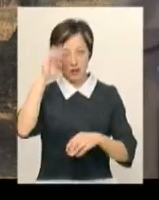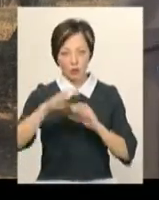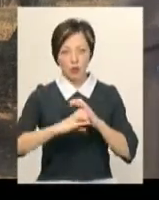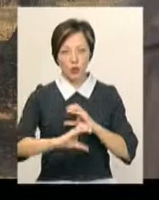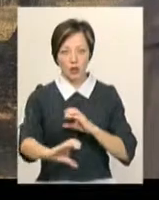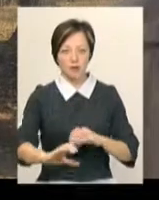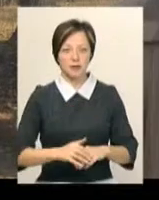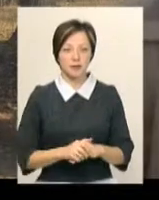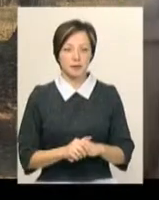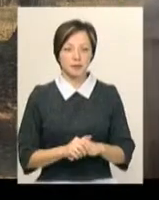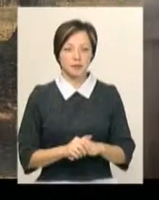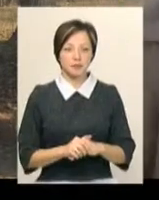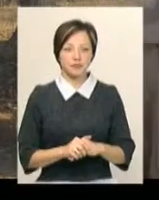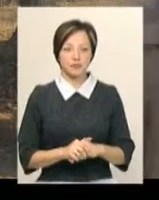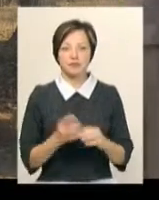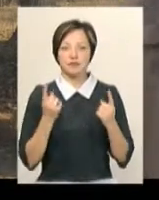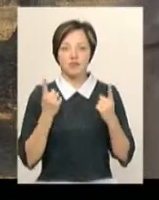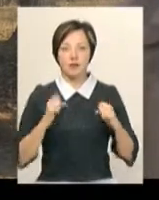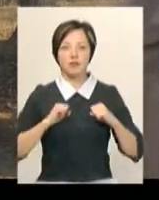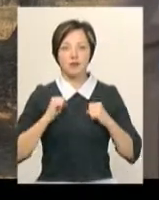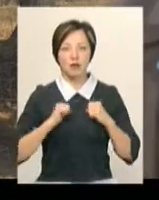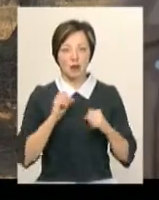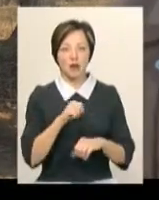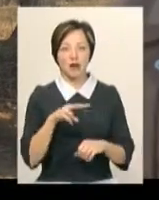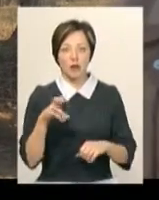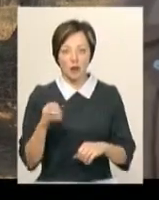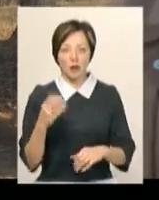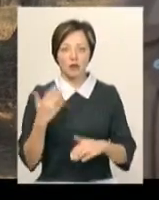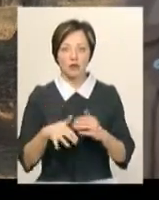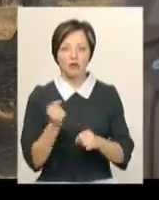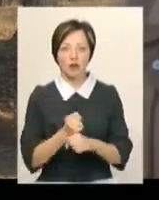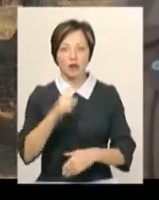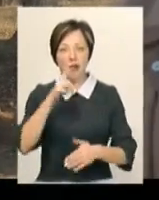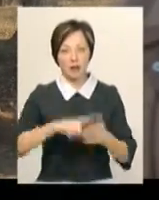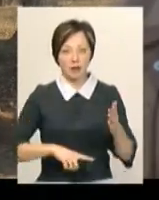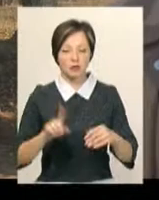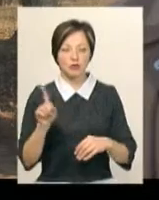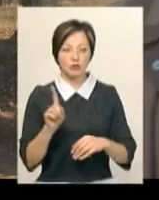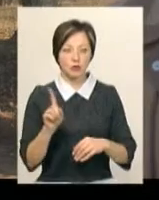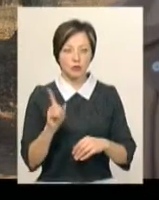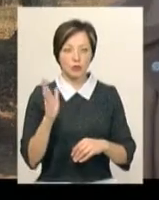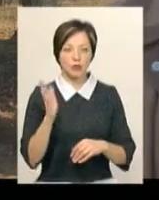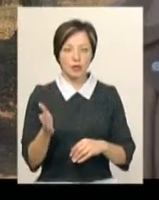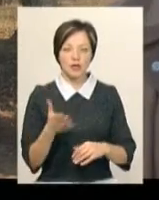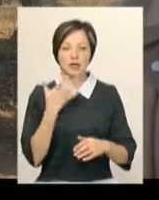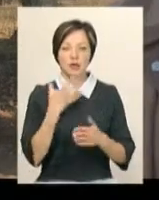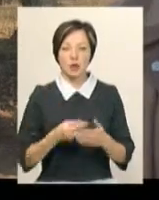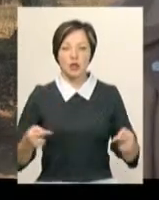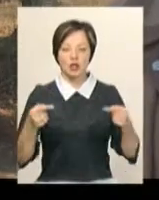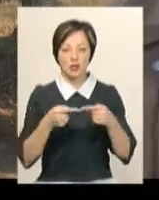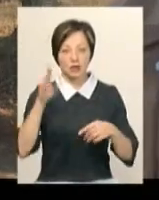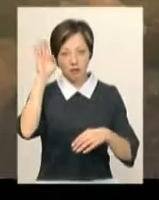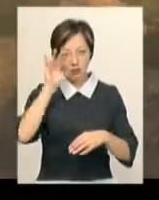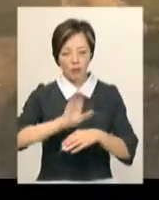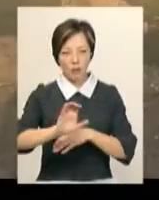водогін з великими зусиллями, але він проложений. Ми надіємося, що буде своєчасно вода